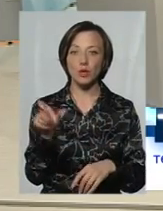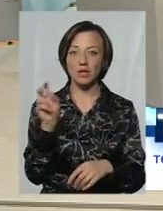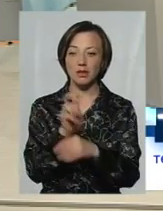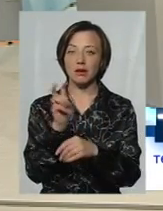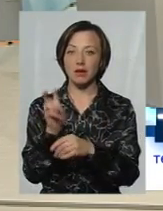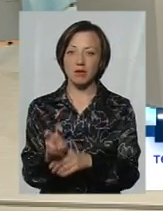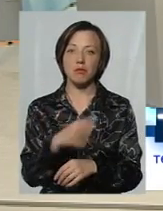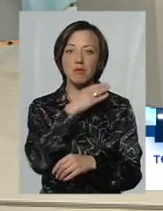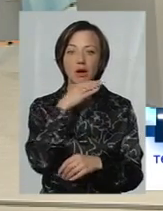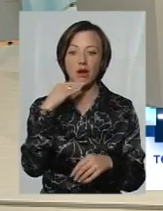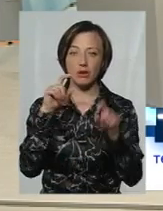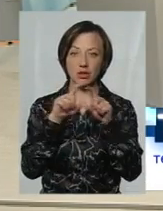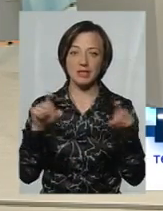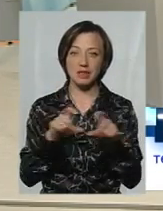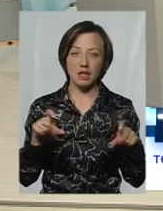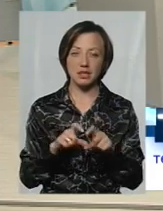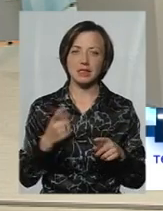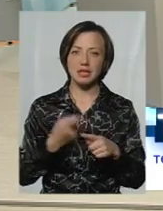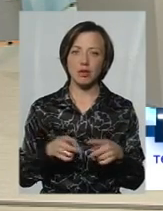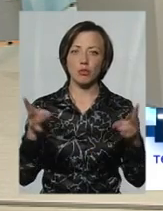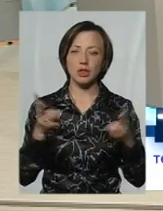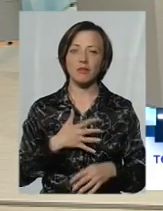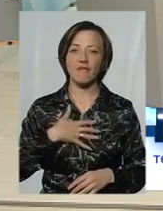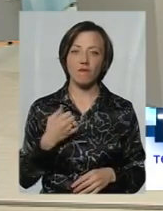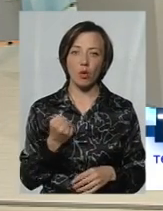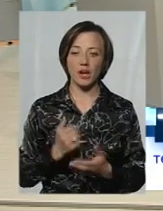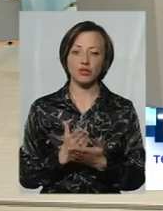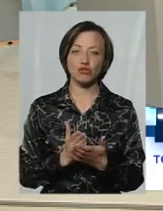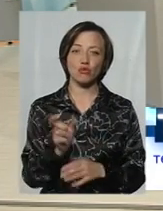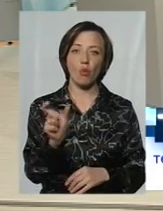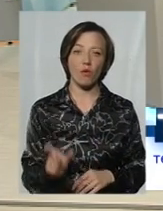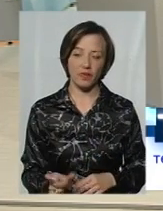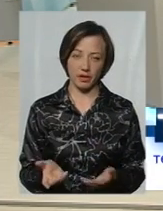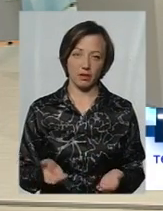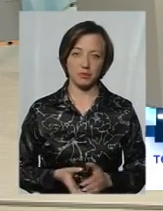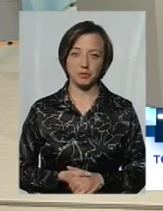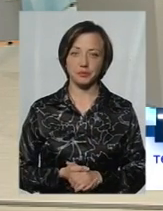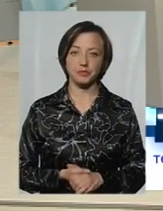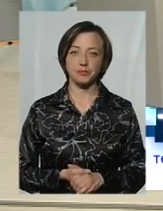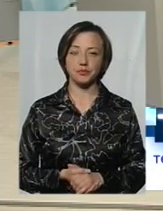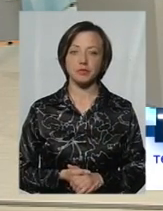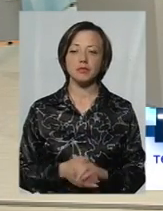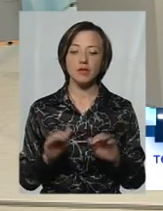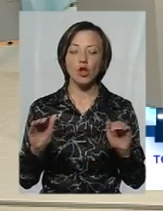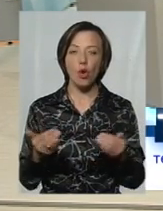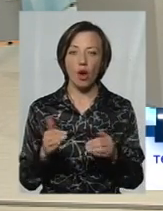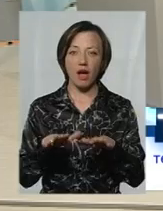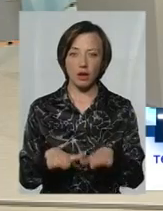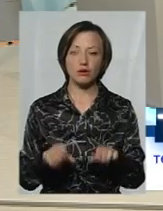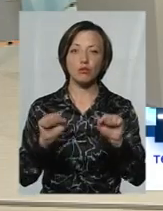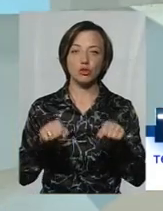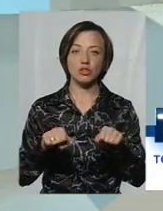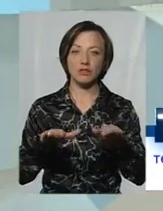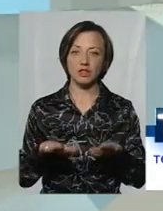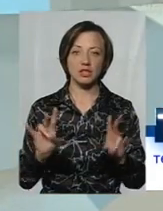пороги стількох інстанцій. Це потрібно лише воля чиновника. Тобто, знову ж таки, локально це все можна